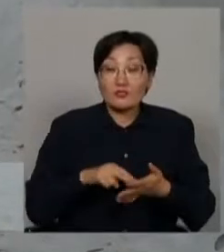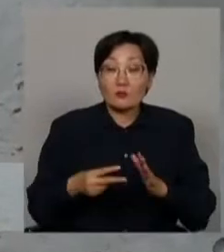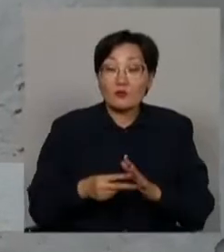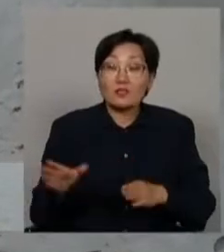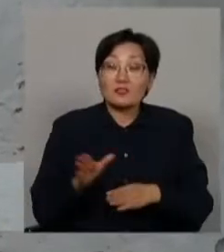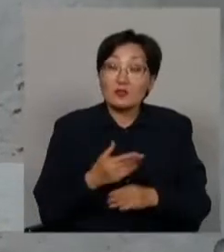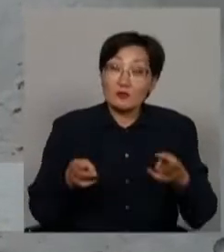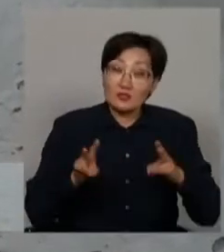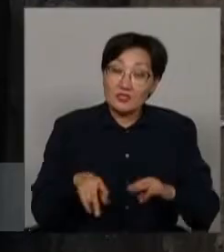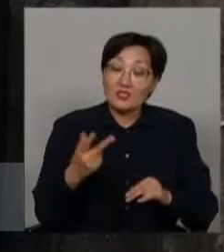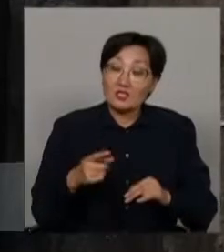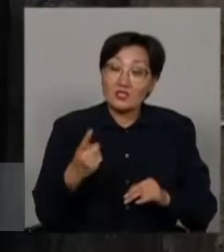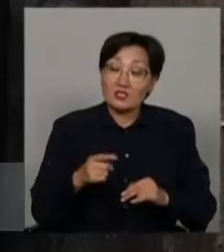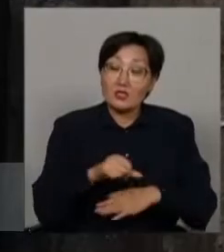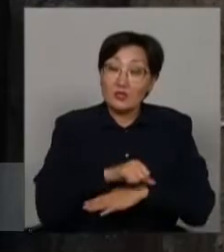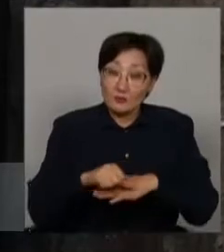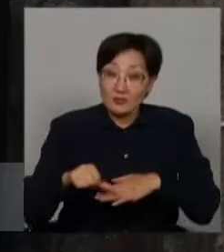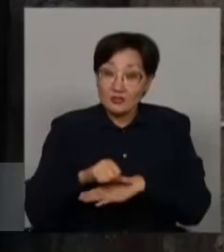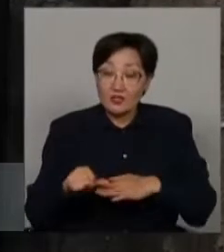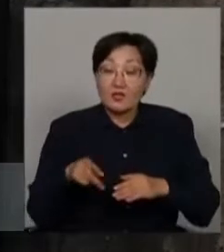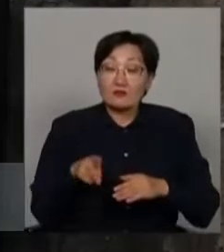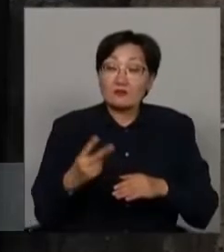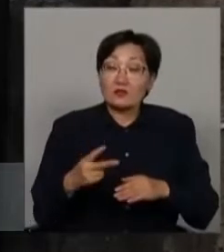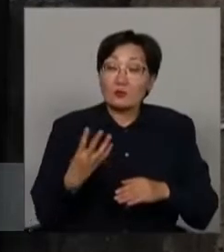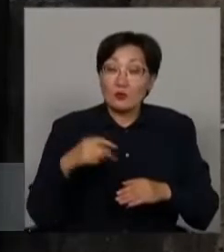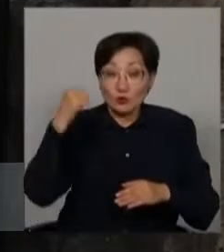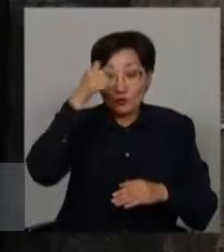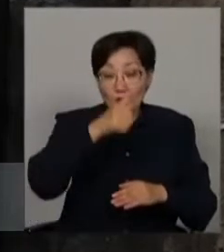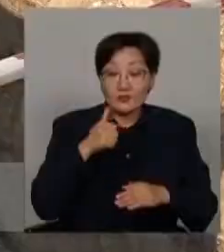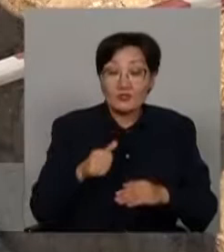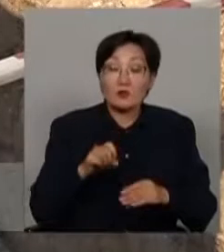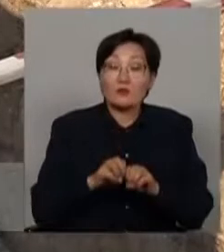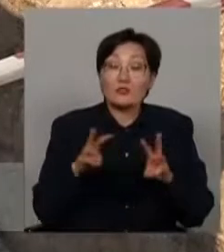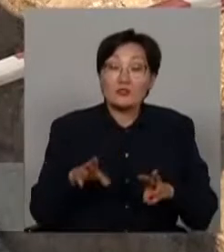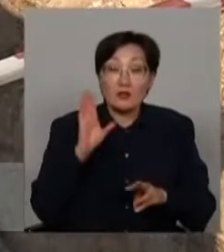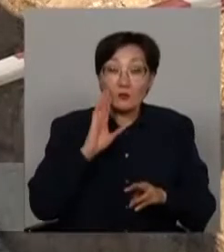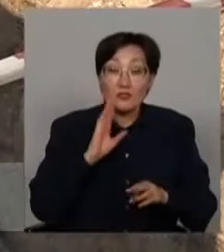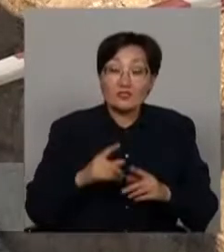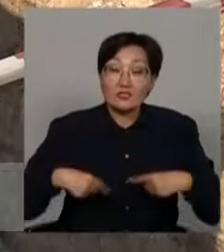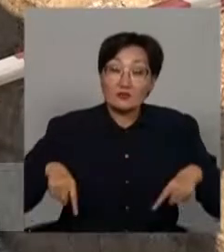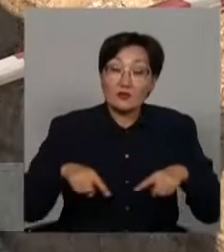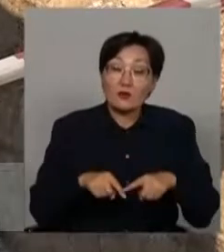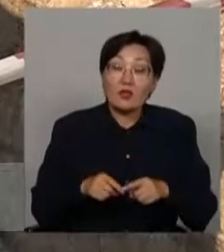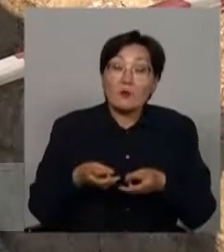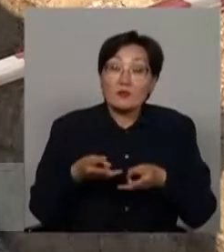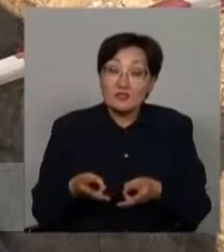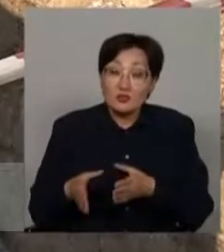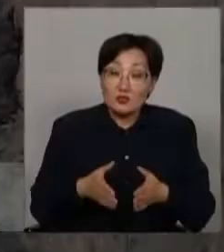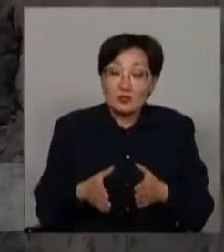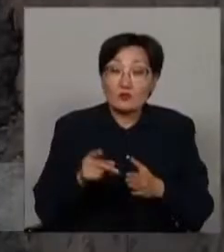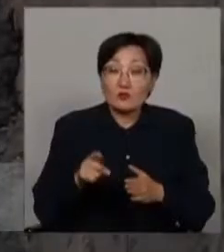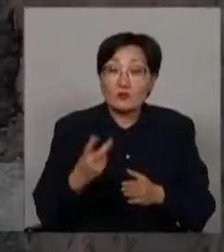ликвидировать оставшийся 31 участок, а к 2024 году обеспечить водозаборными и водоотводными системами